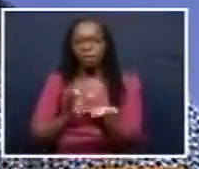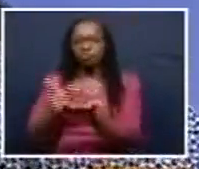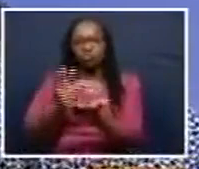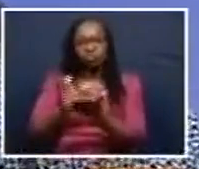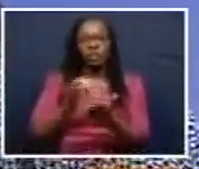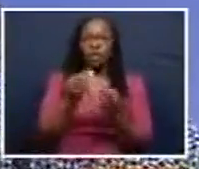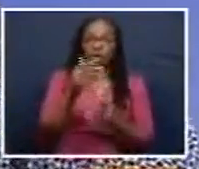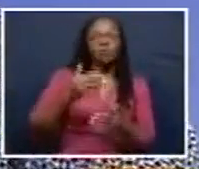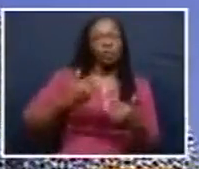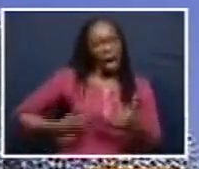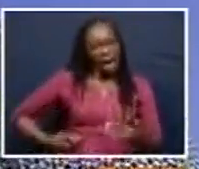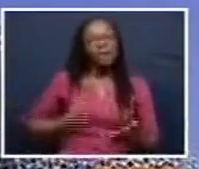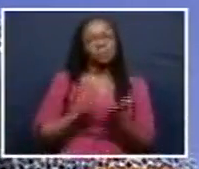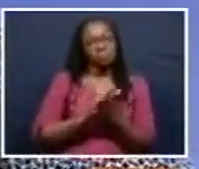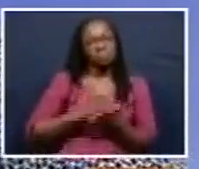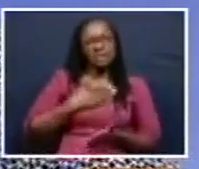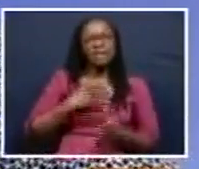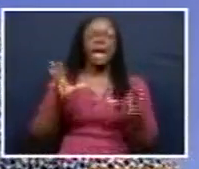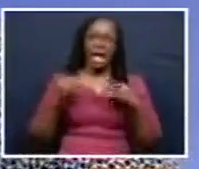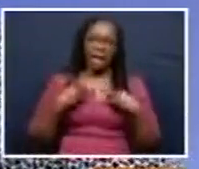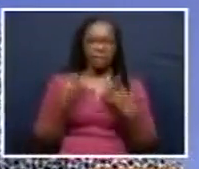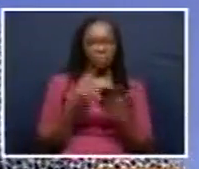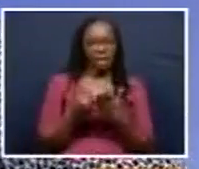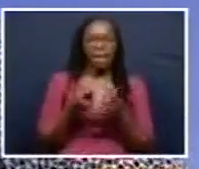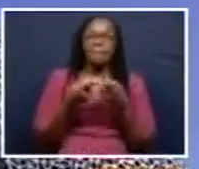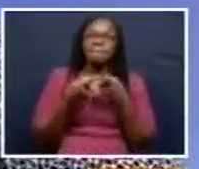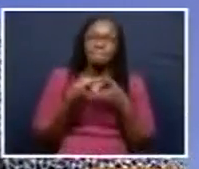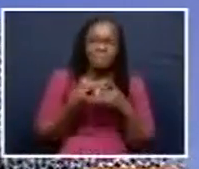njaa, pokea hizo mahela, lakini